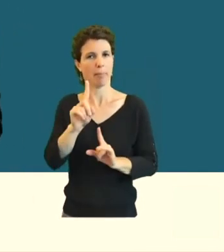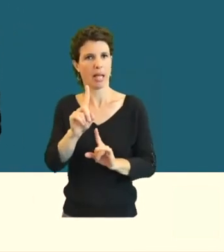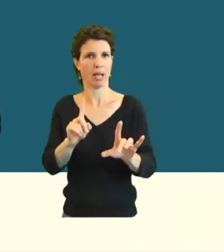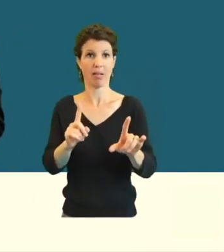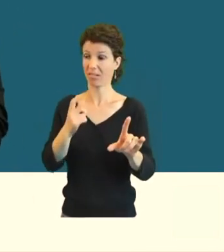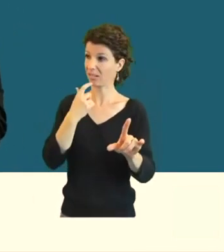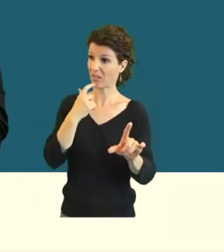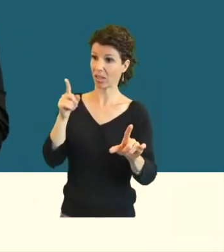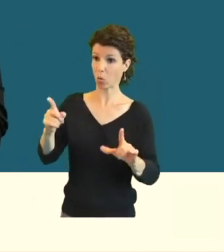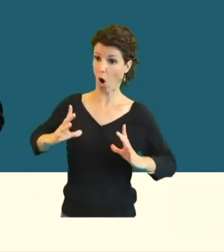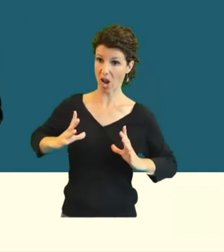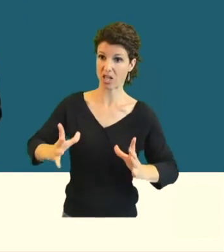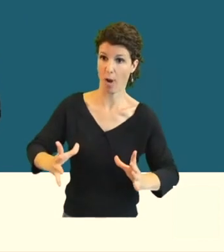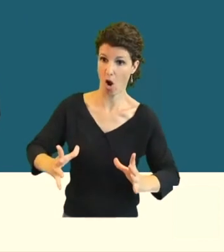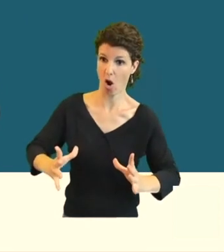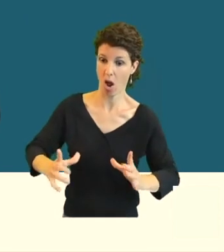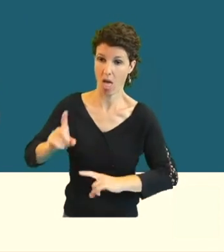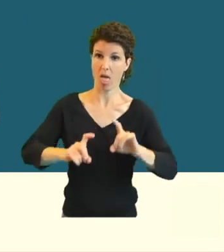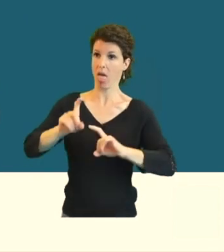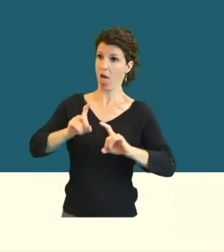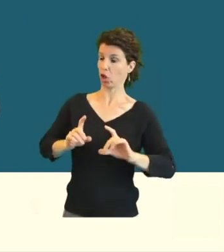Je tiens quand même à le dire tout de suite. Mais